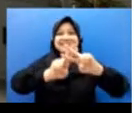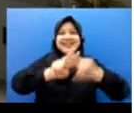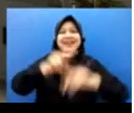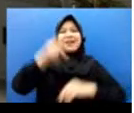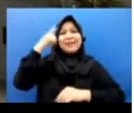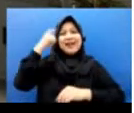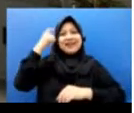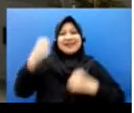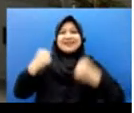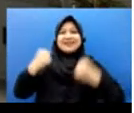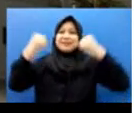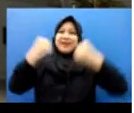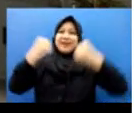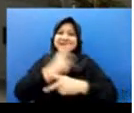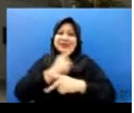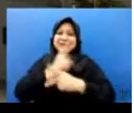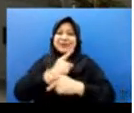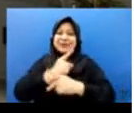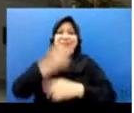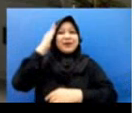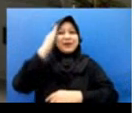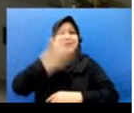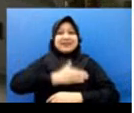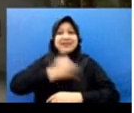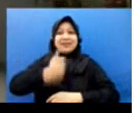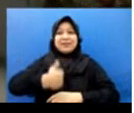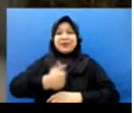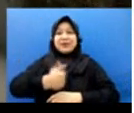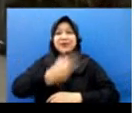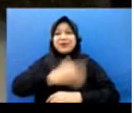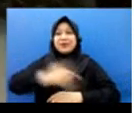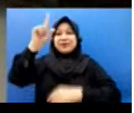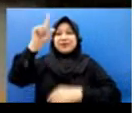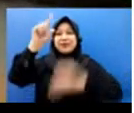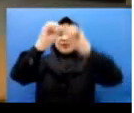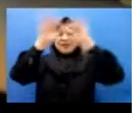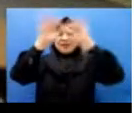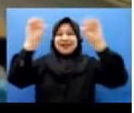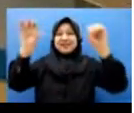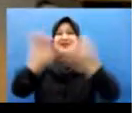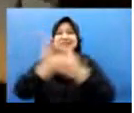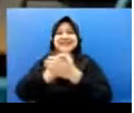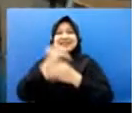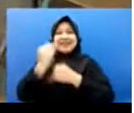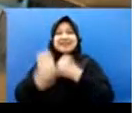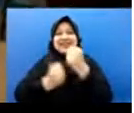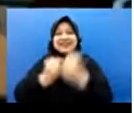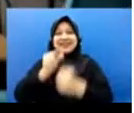Wassalamualaikum warahmatullahi wabarakatuh. Salam sejahtera bagi kita semua. Sampai ketemu lagi Bapak Ibu. Terima kasih.